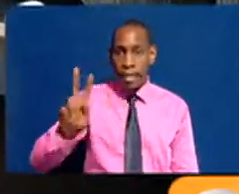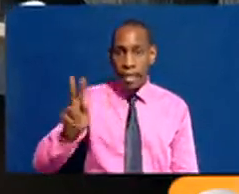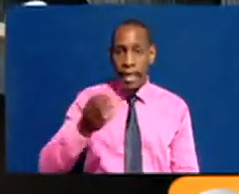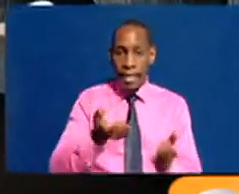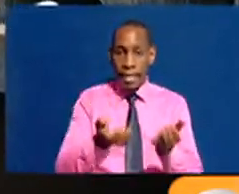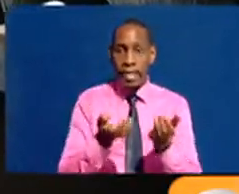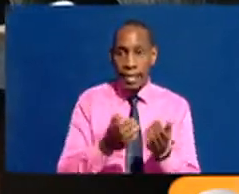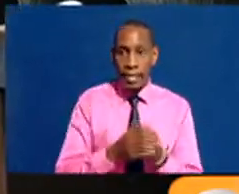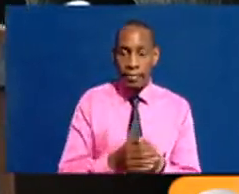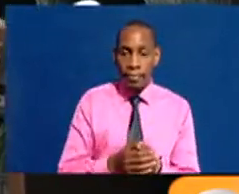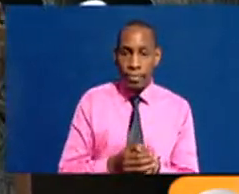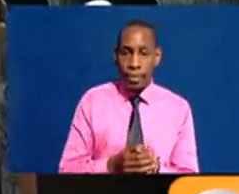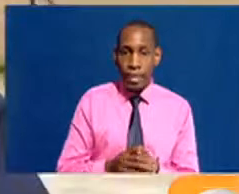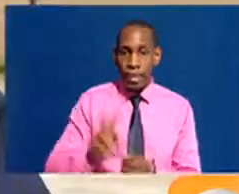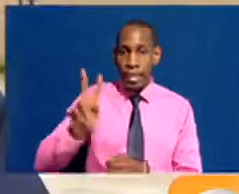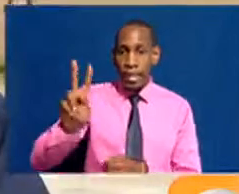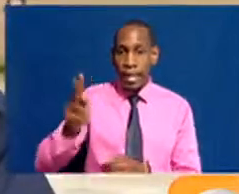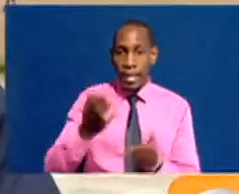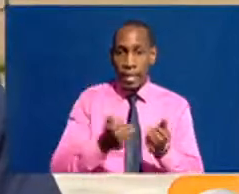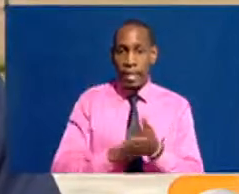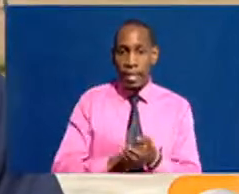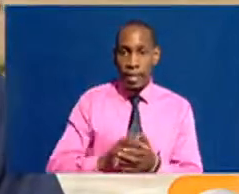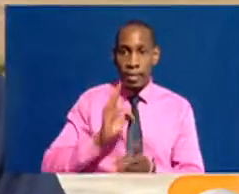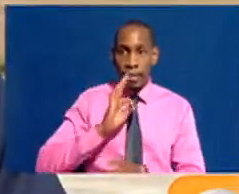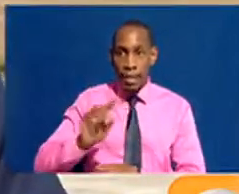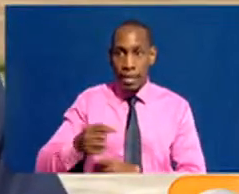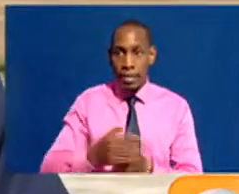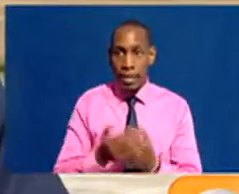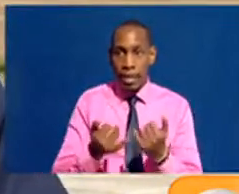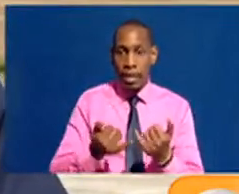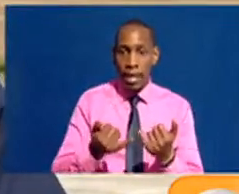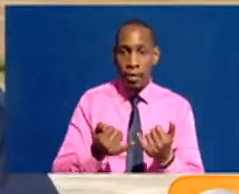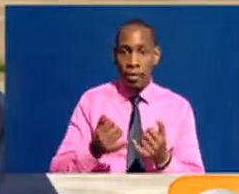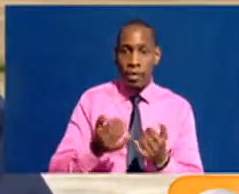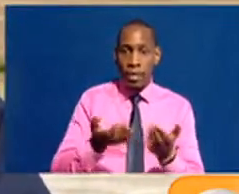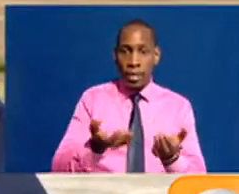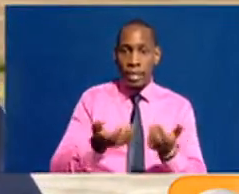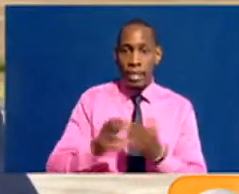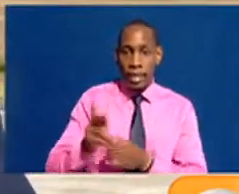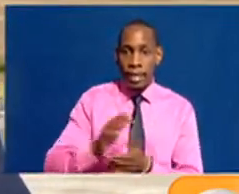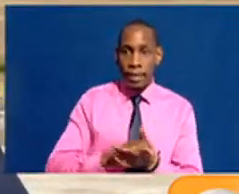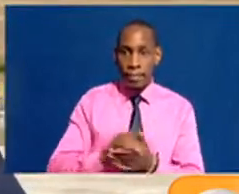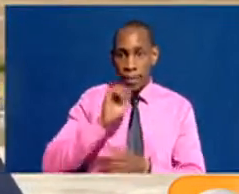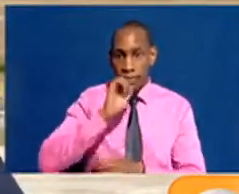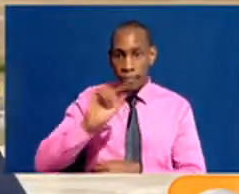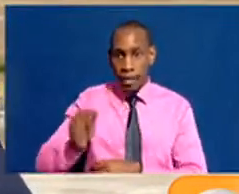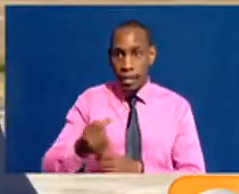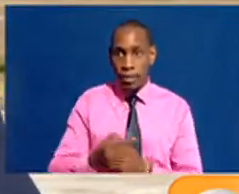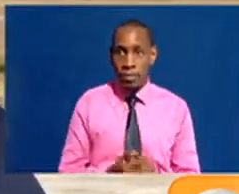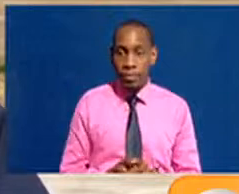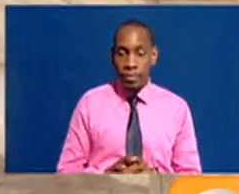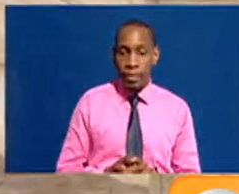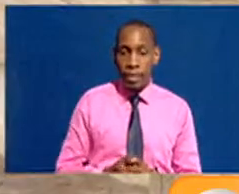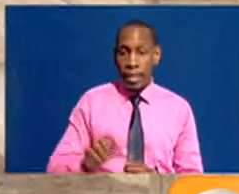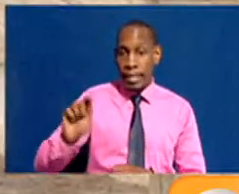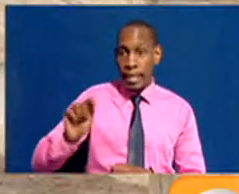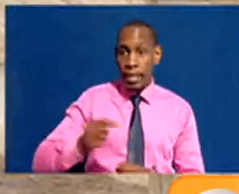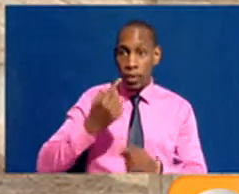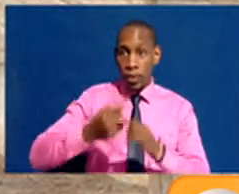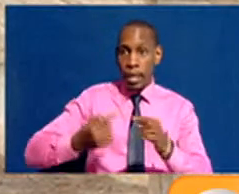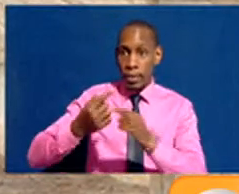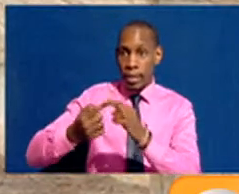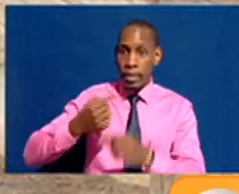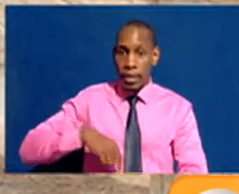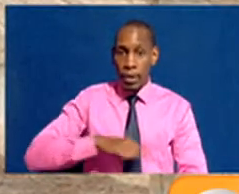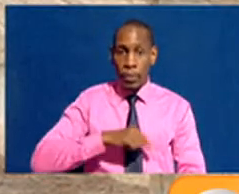Kenya ni 1300. Sasa nafika demand ya Kenya 1500 ton metric ton kwa miaka. Sisi